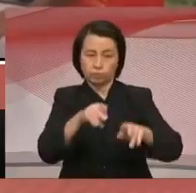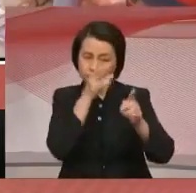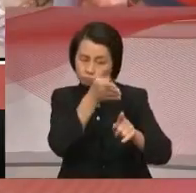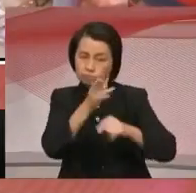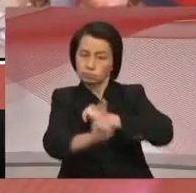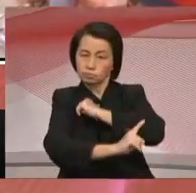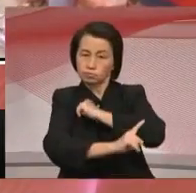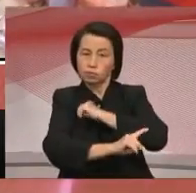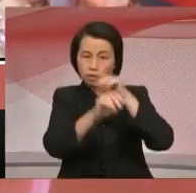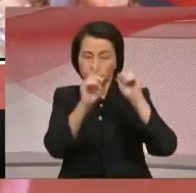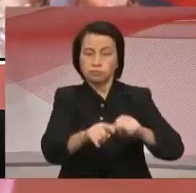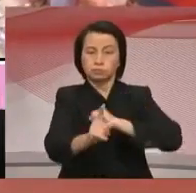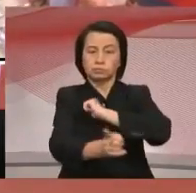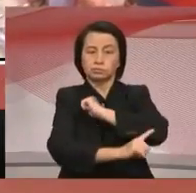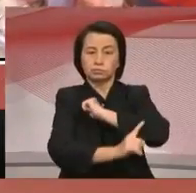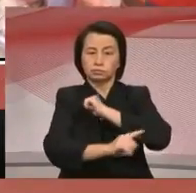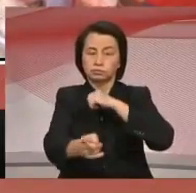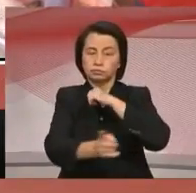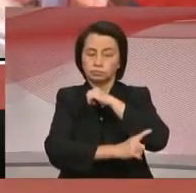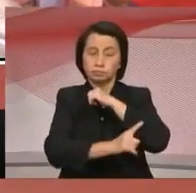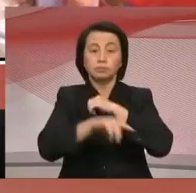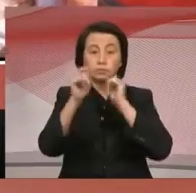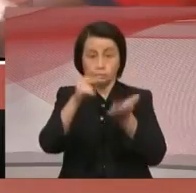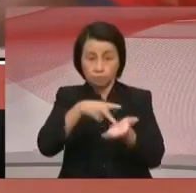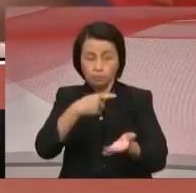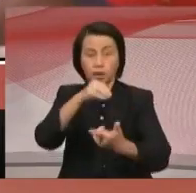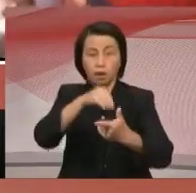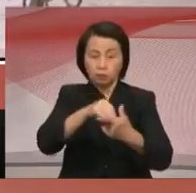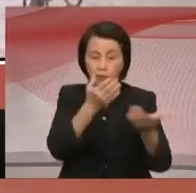Mereka boleh dikenakan kompaun atau dihadapkan ke mahkamah.